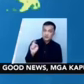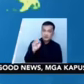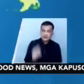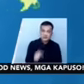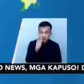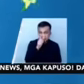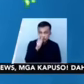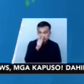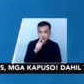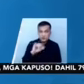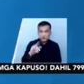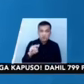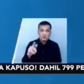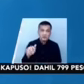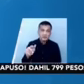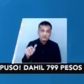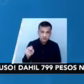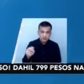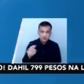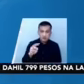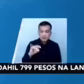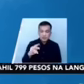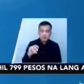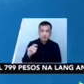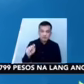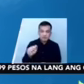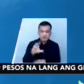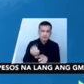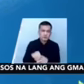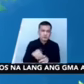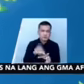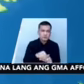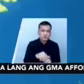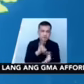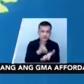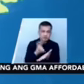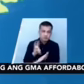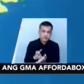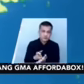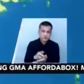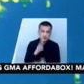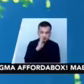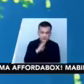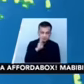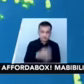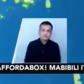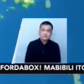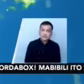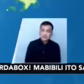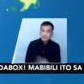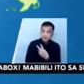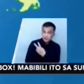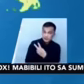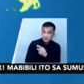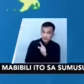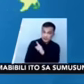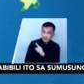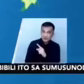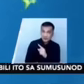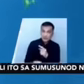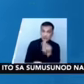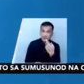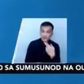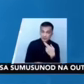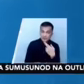yung Calabarzon, Mimaropa, pati na rin po sa ilang bahagi naman ng Bicol Region. Yung mga nakikita po ninyo na kulay pula at